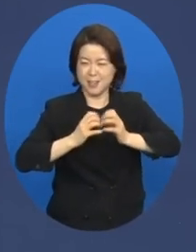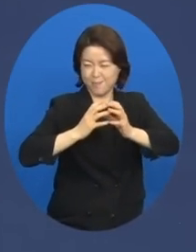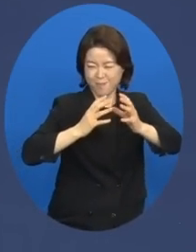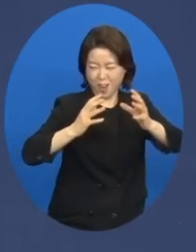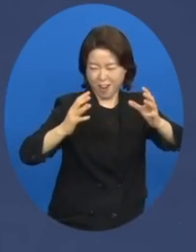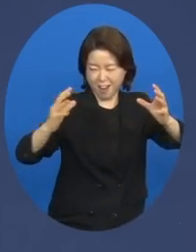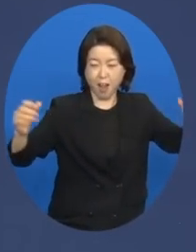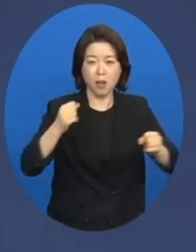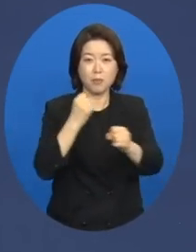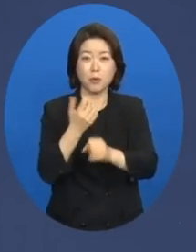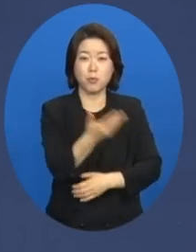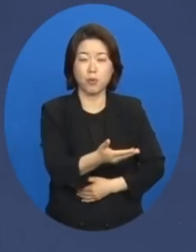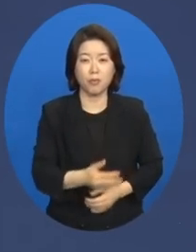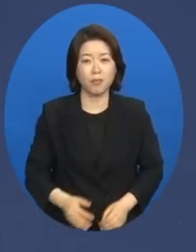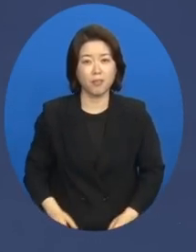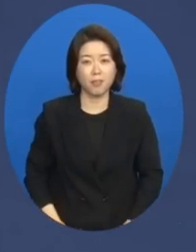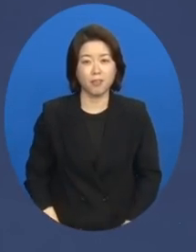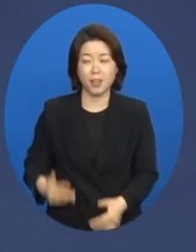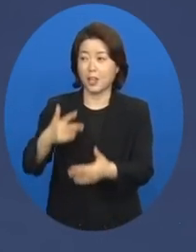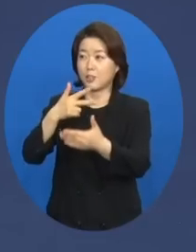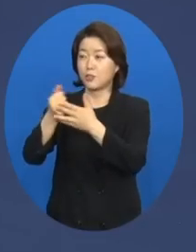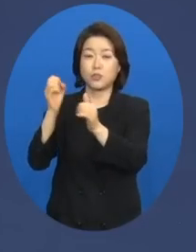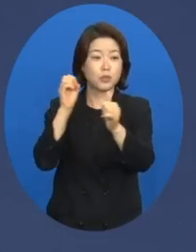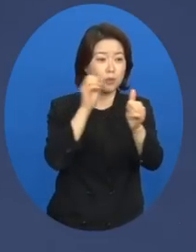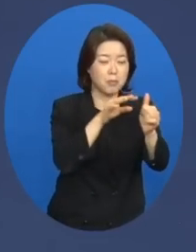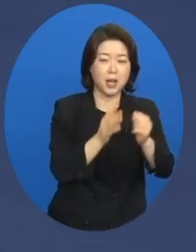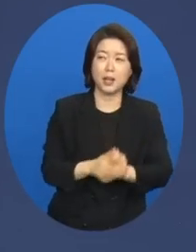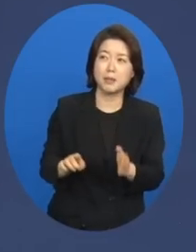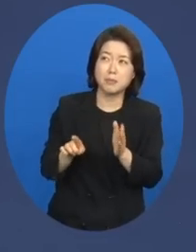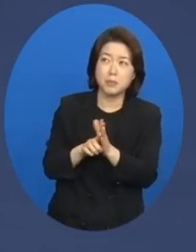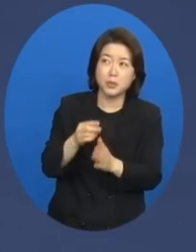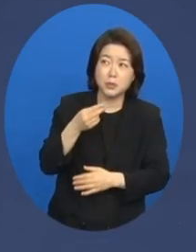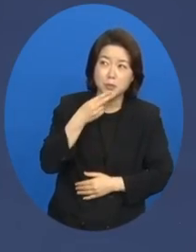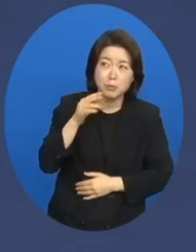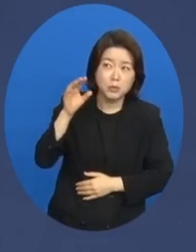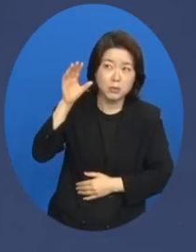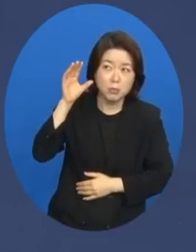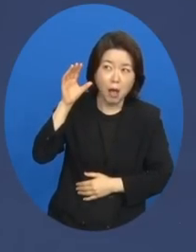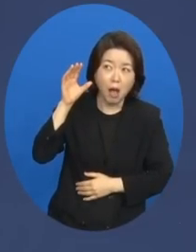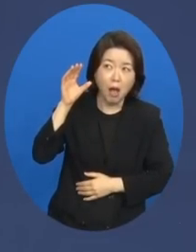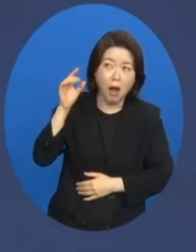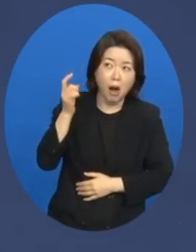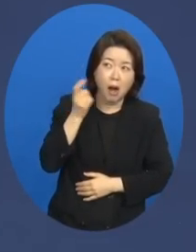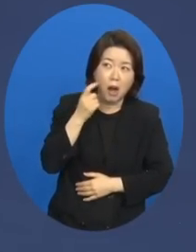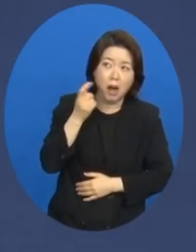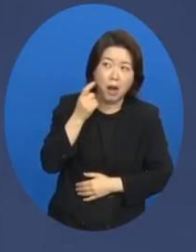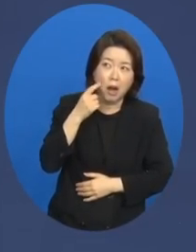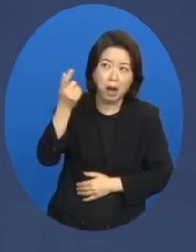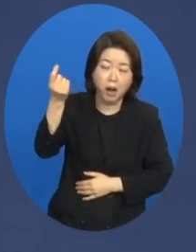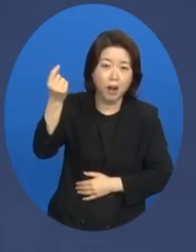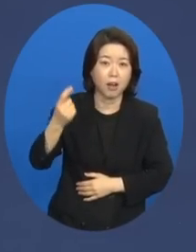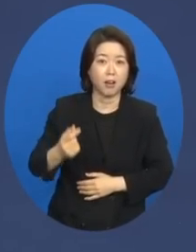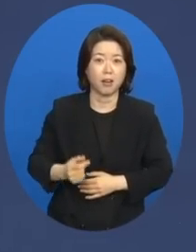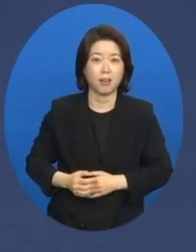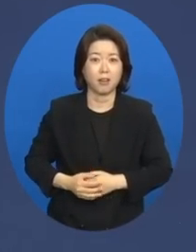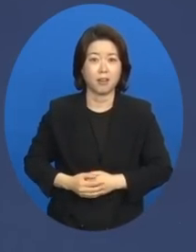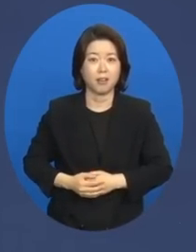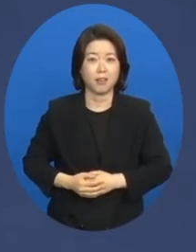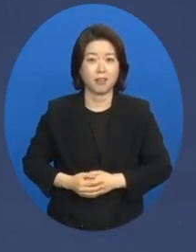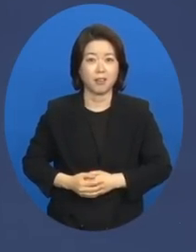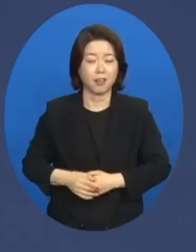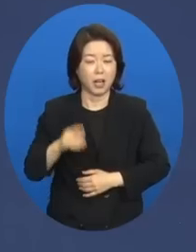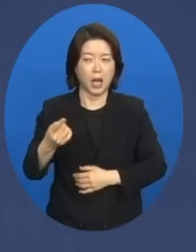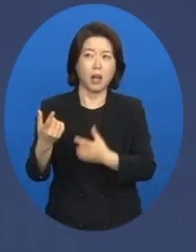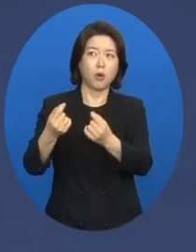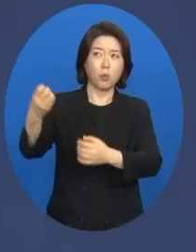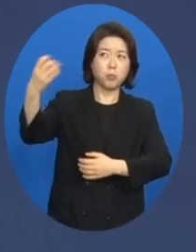창대케 하리라. 그러니까 주님이 말씀하시는 걸 믿음 없이 들으면요 뻥도 그런 뻥이 없어요. 아니 지금